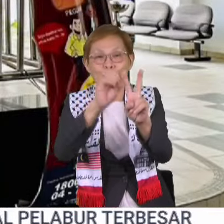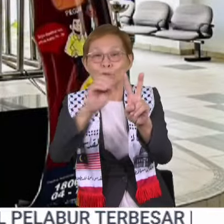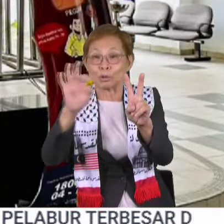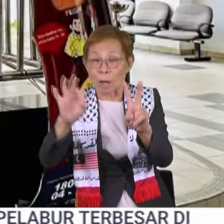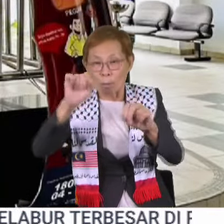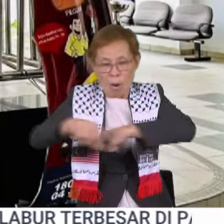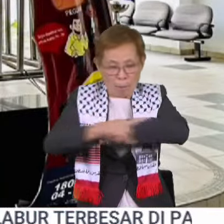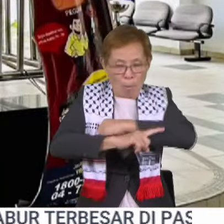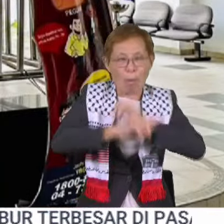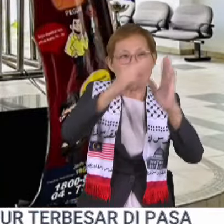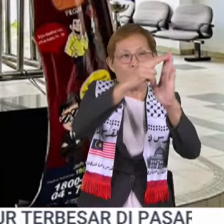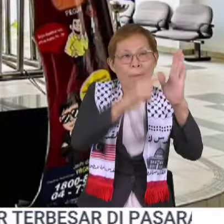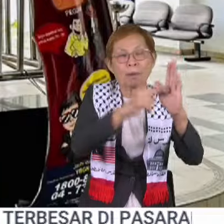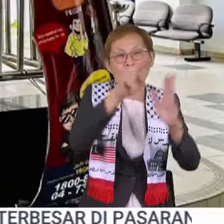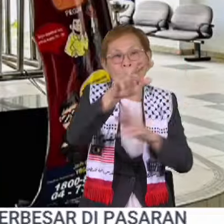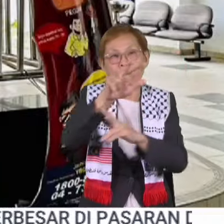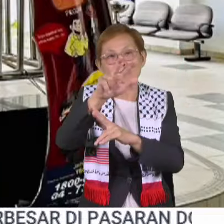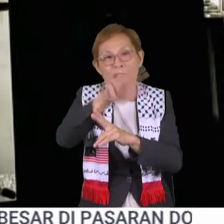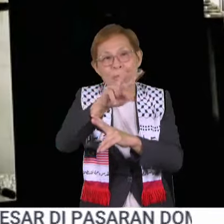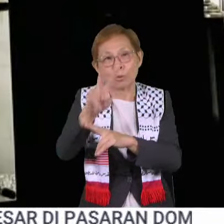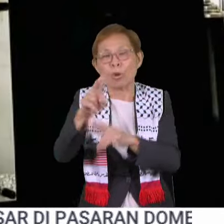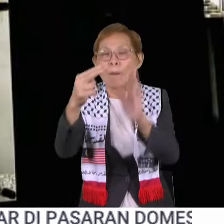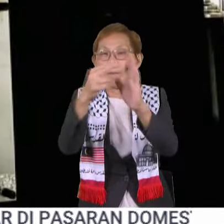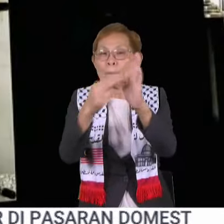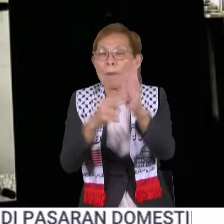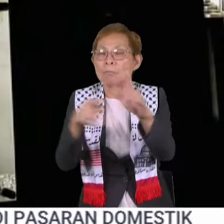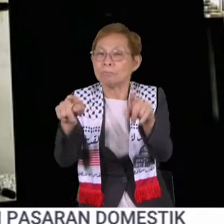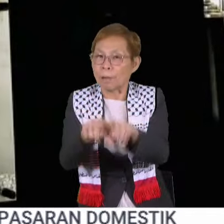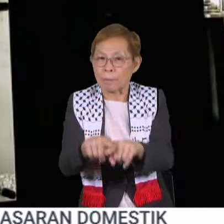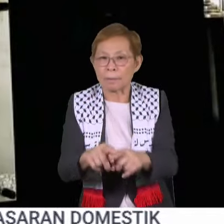bawah peraturan 32 peraturan yang